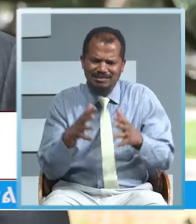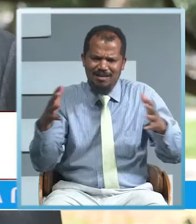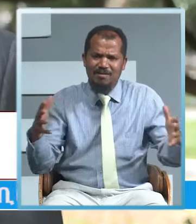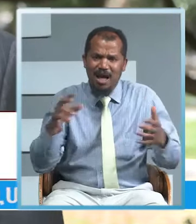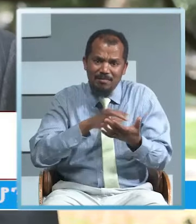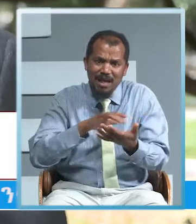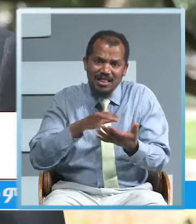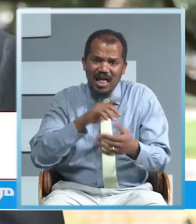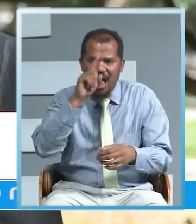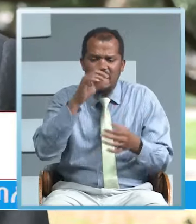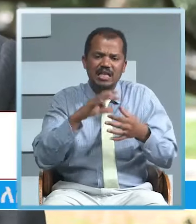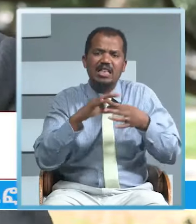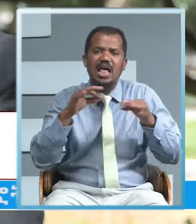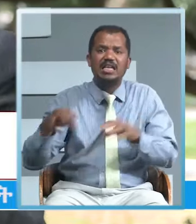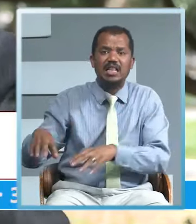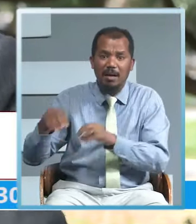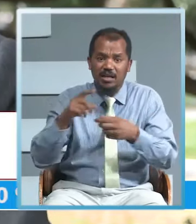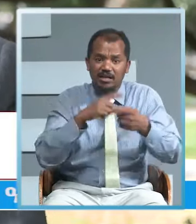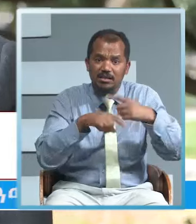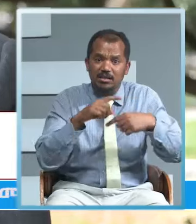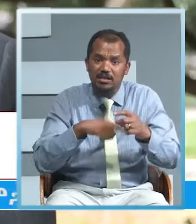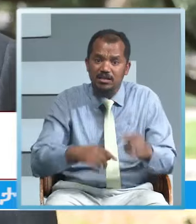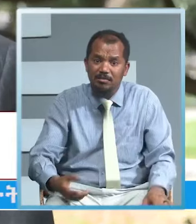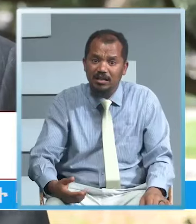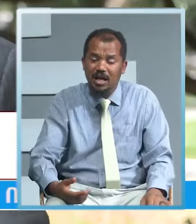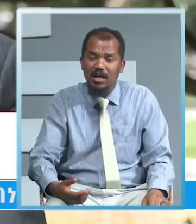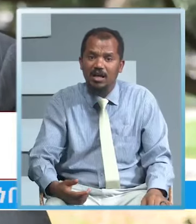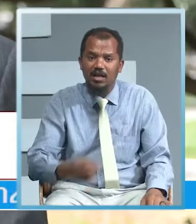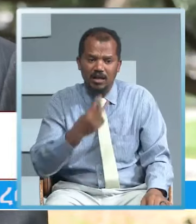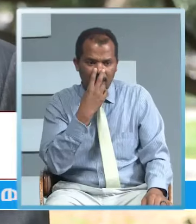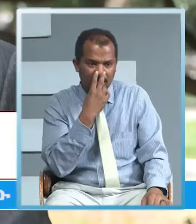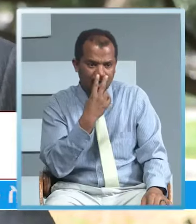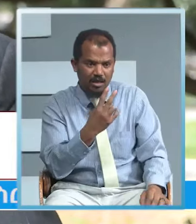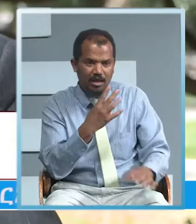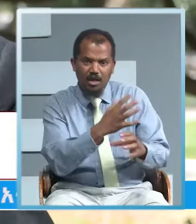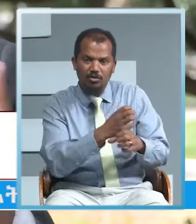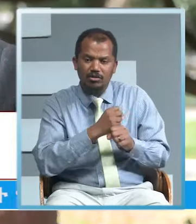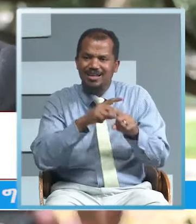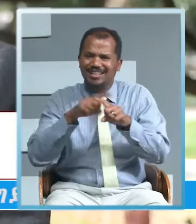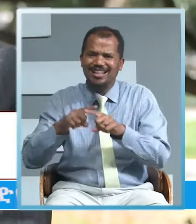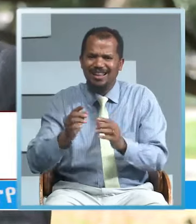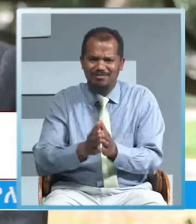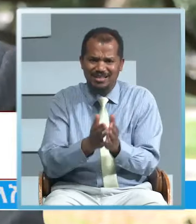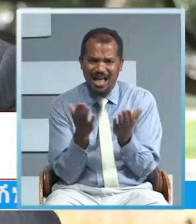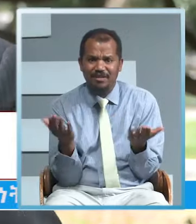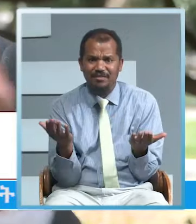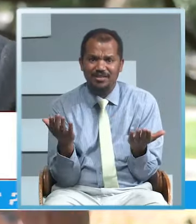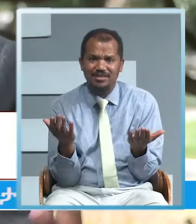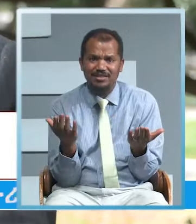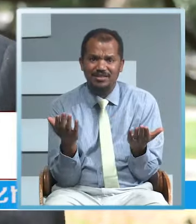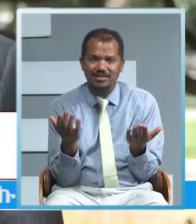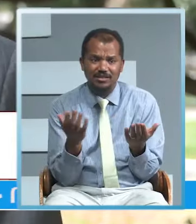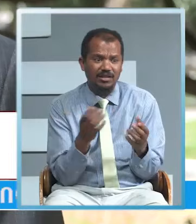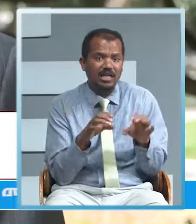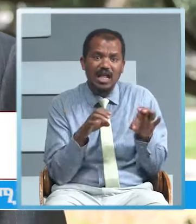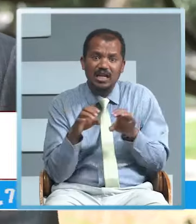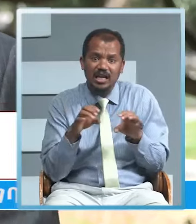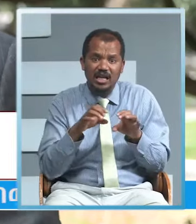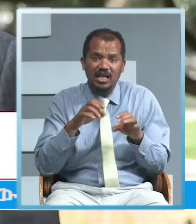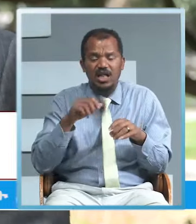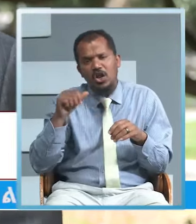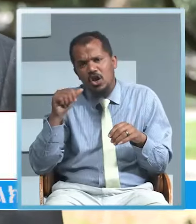አድርጎ የሚያጠና አንድ የታሪክ ተማሪ ሲመጣ ከእይታ እየወሰደ ከተለያዩ መጽሐፍት ማጣቀሻ